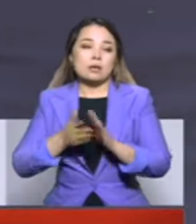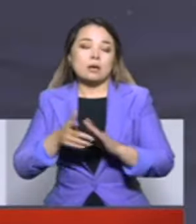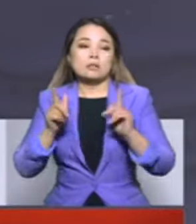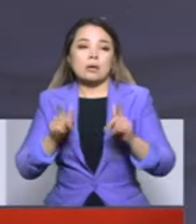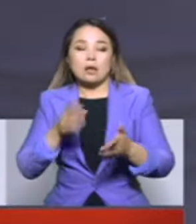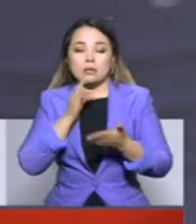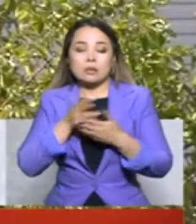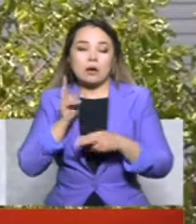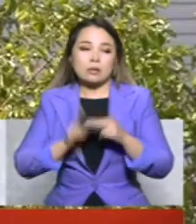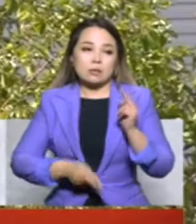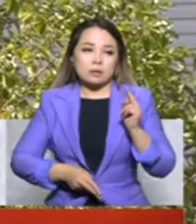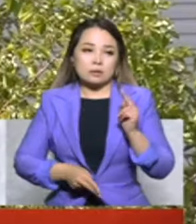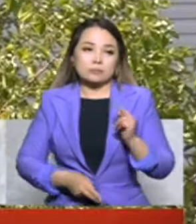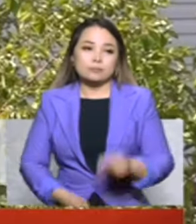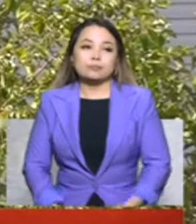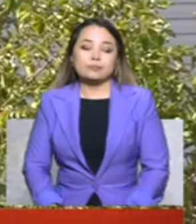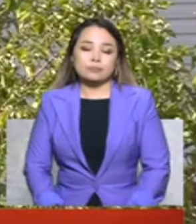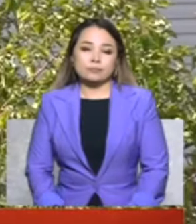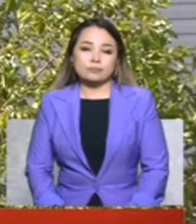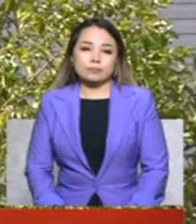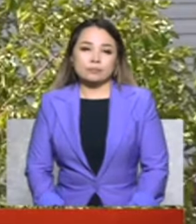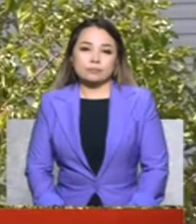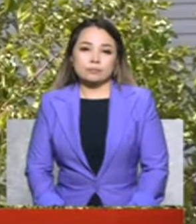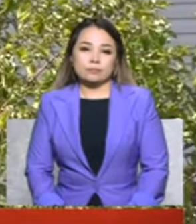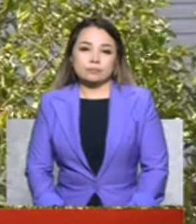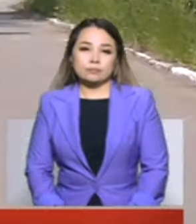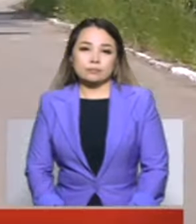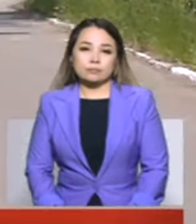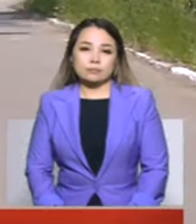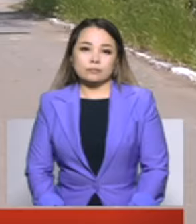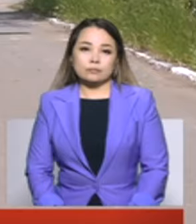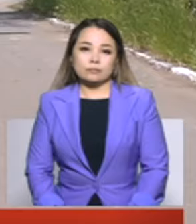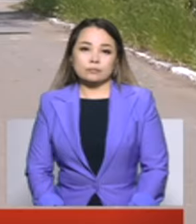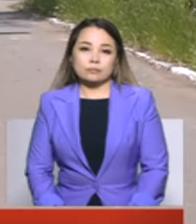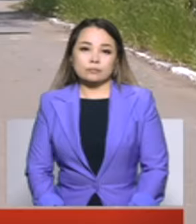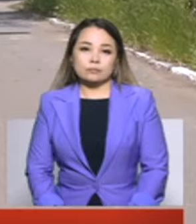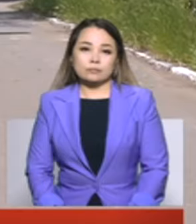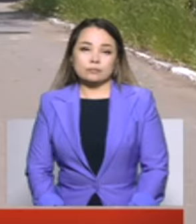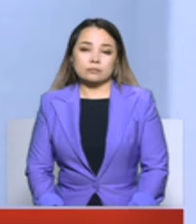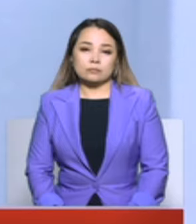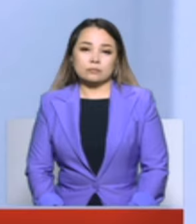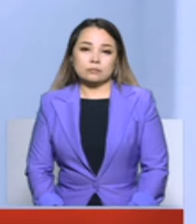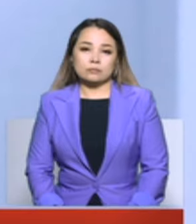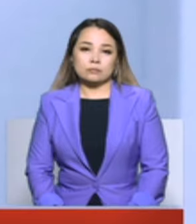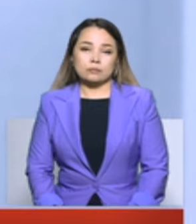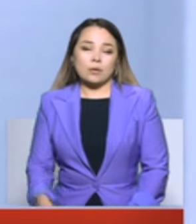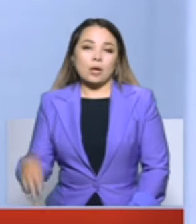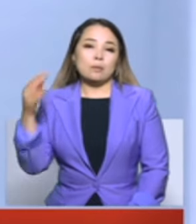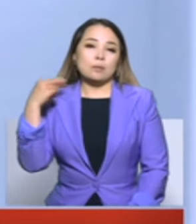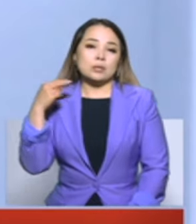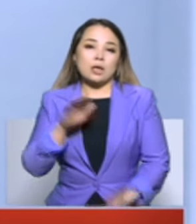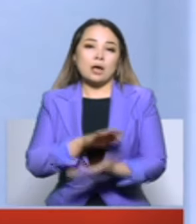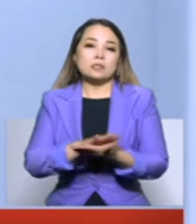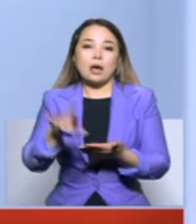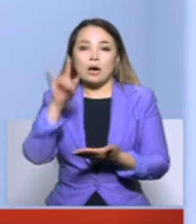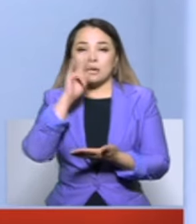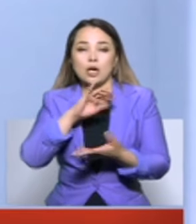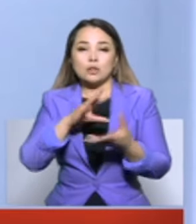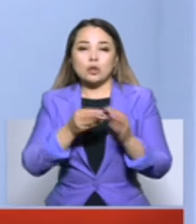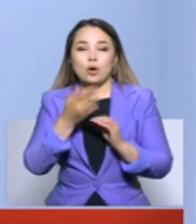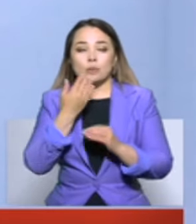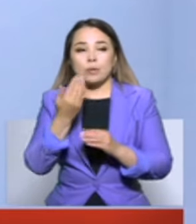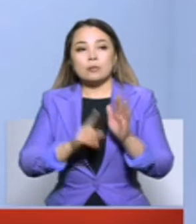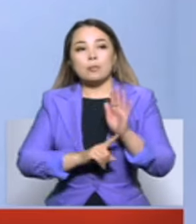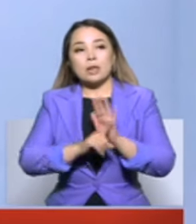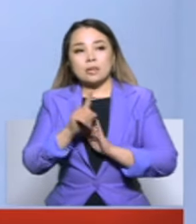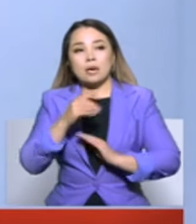аяқталды. Болат Аманбаев, Әділхан Мүтәлапов, Қазақстан ұлттық телеарнасы, Павлодар облысынан. Президенттің «Таза Қазақстан» жалпы ұлттық